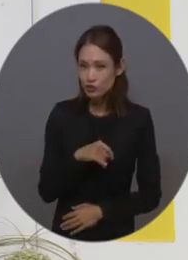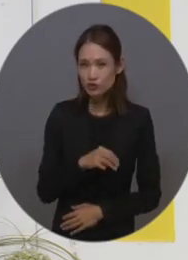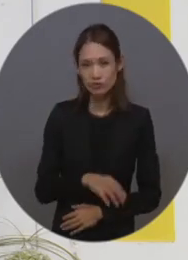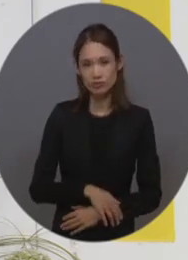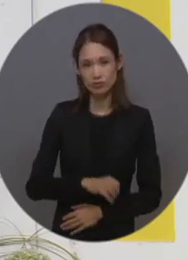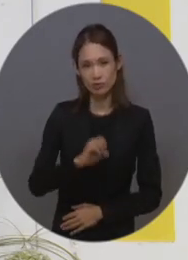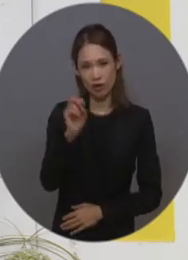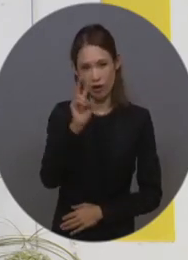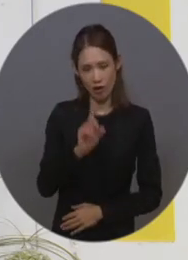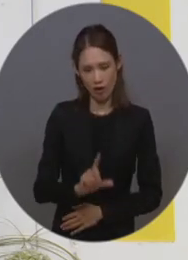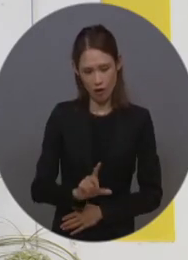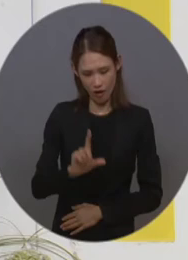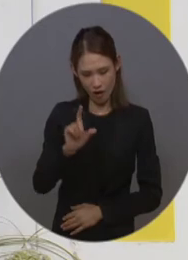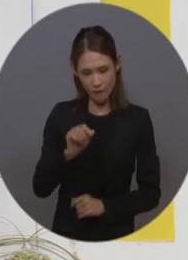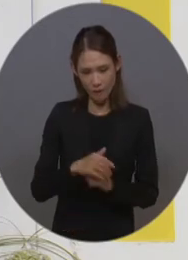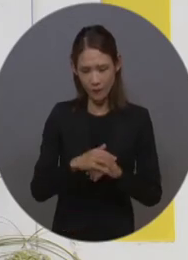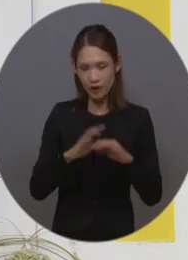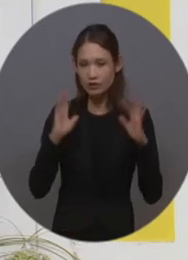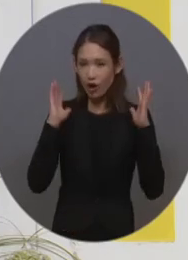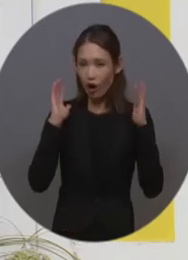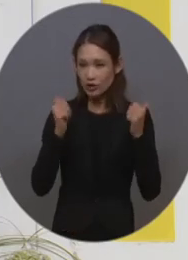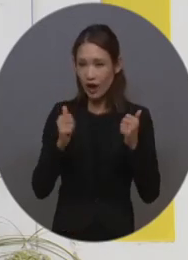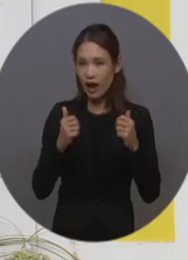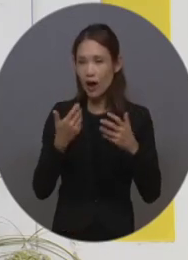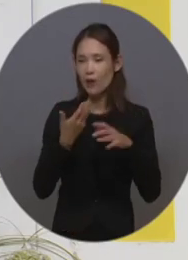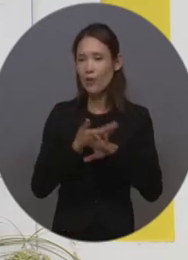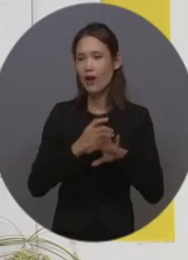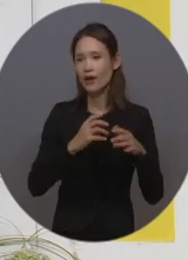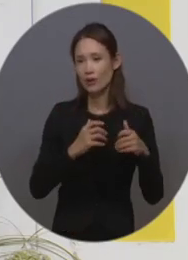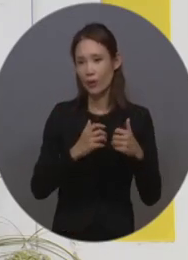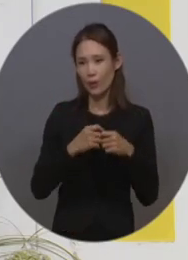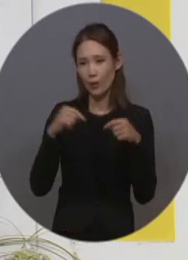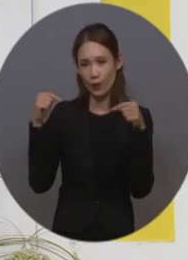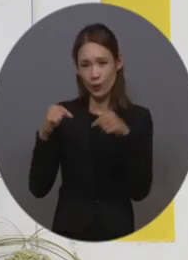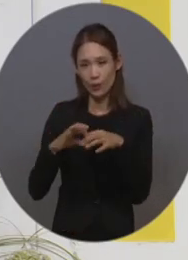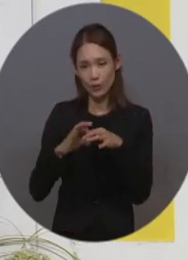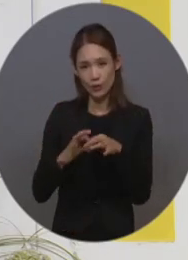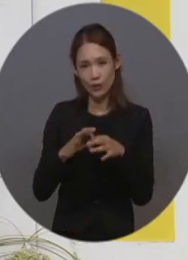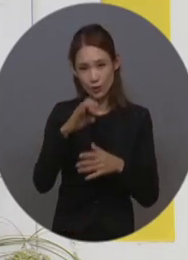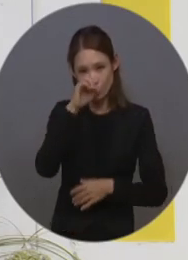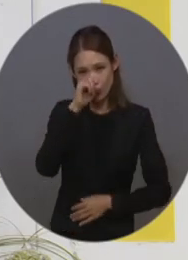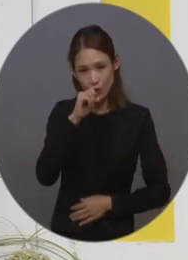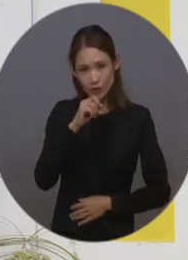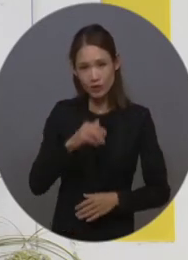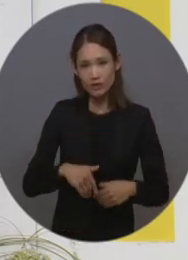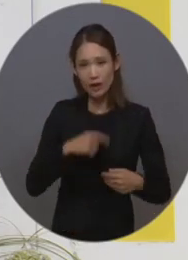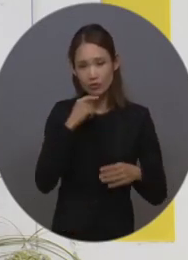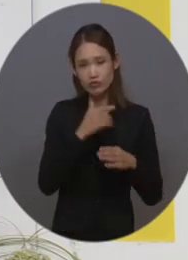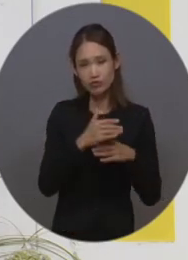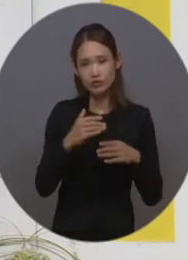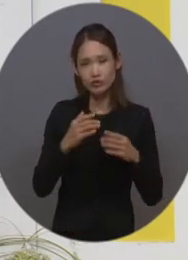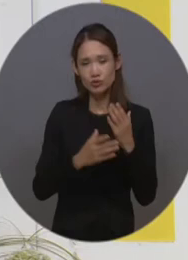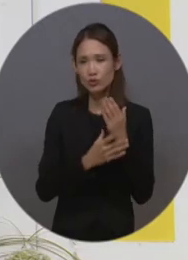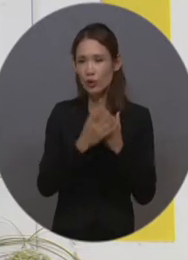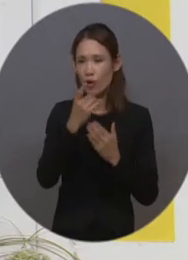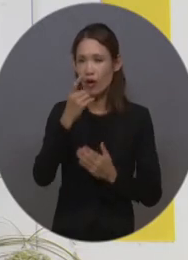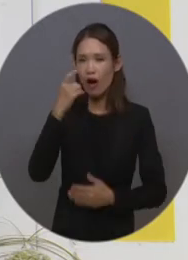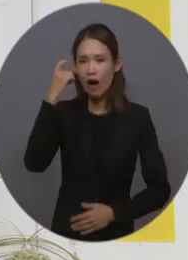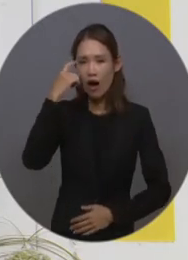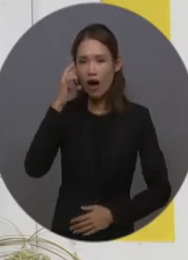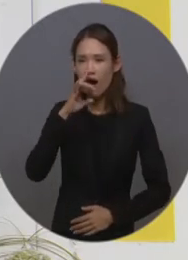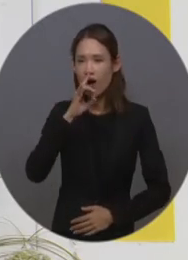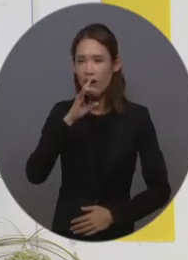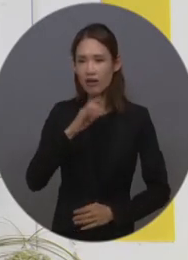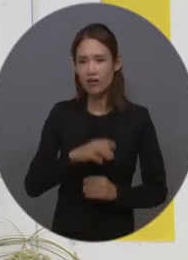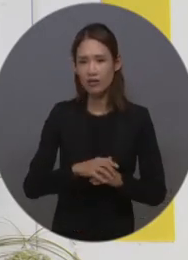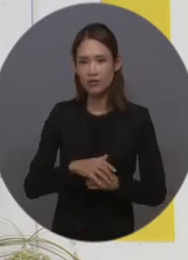날 정상 외교를 통해서 사이가 좋아지면 네. 그러면 남북한은 왜 통일이 안 되지? 이런 생각을 한 거예요.